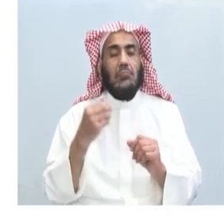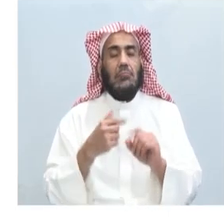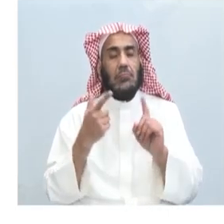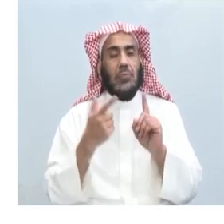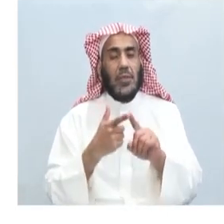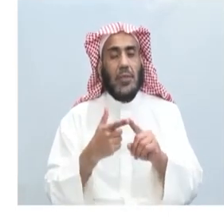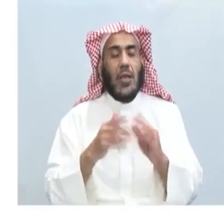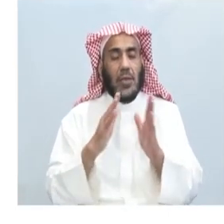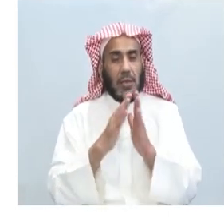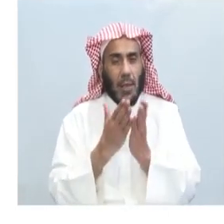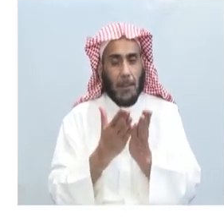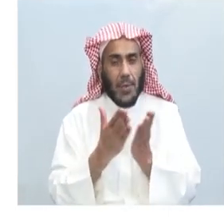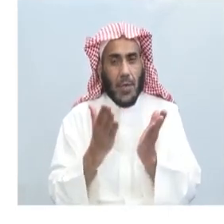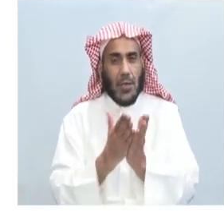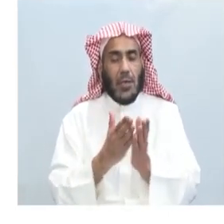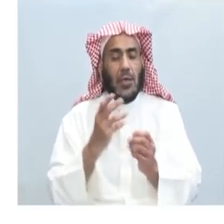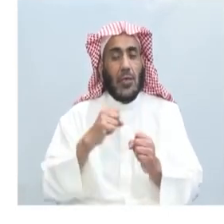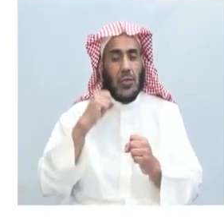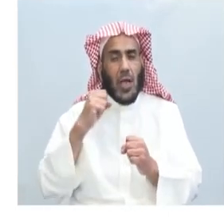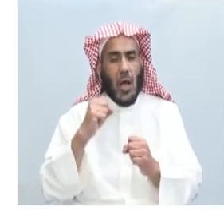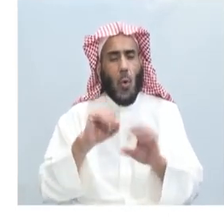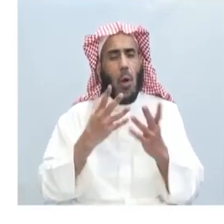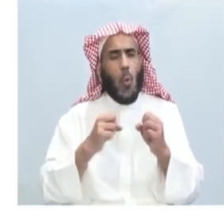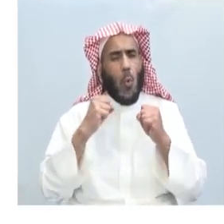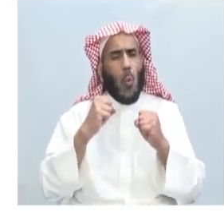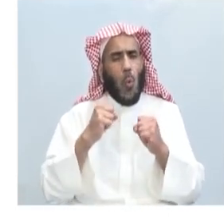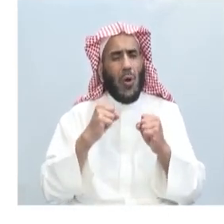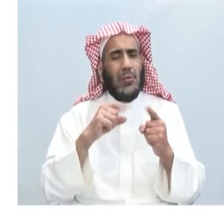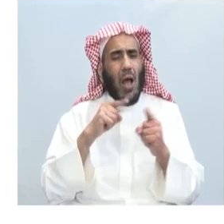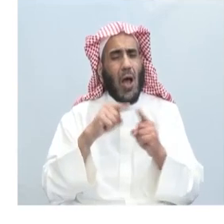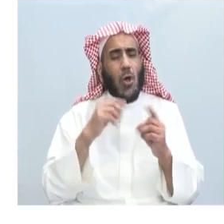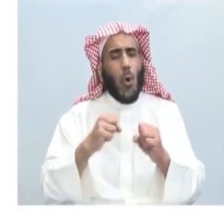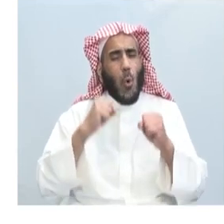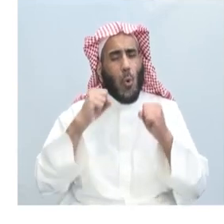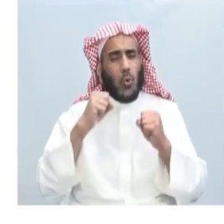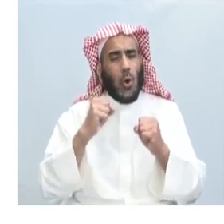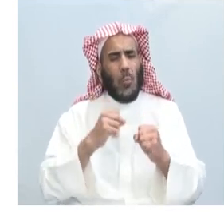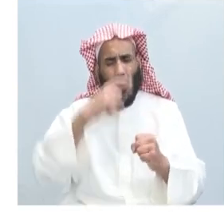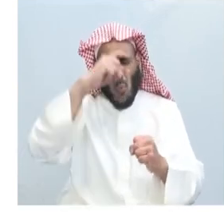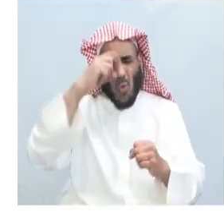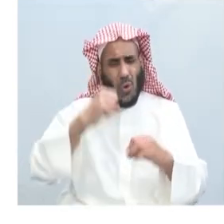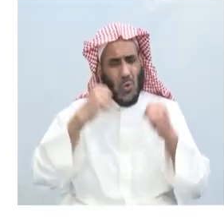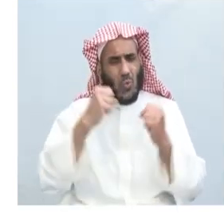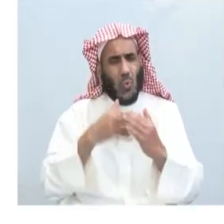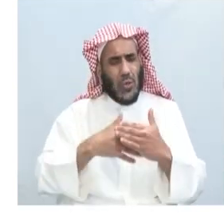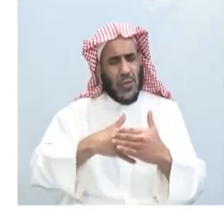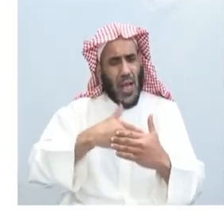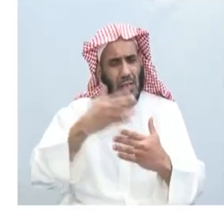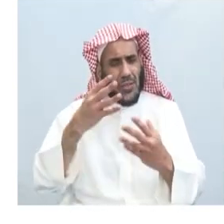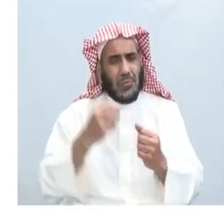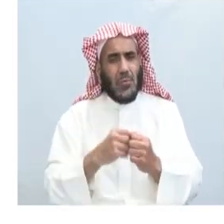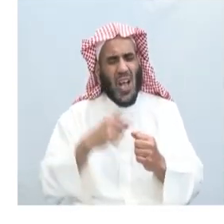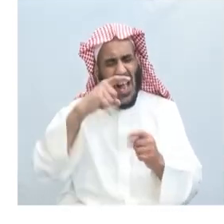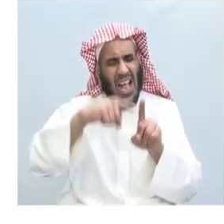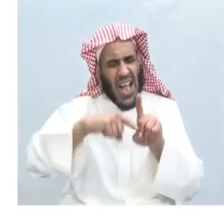هذا الكتاب الطاقه وما هو تعريف الطاقه هي القدره على بذل شغل وانتاج او انتاج